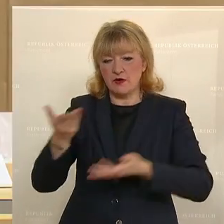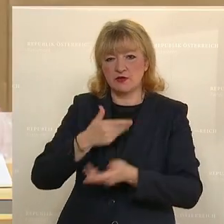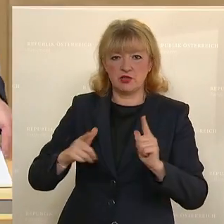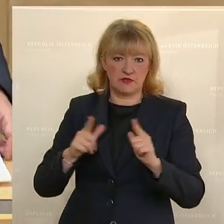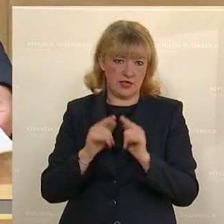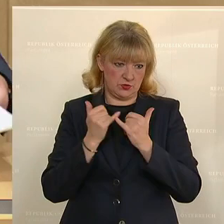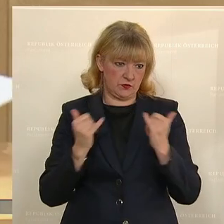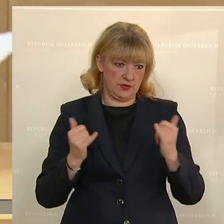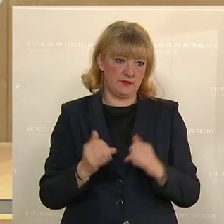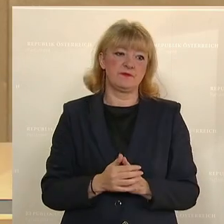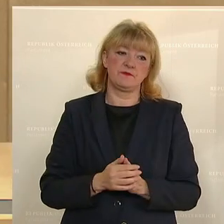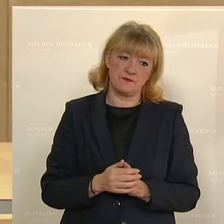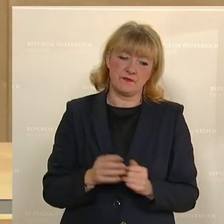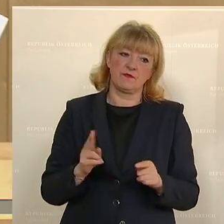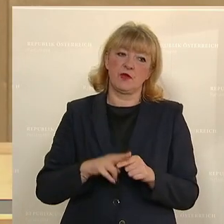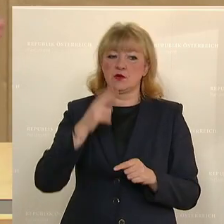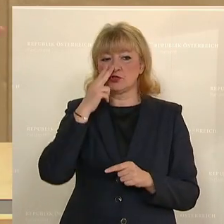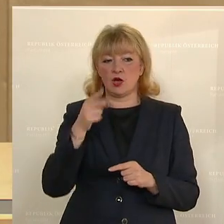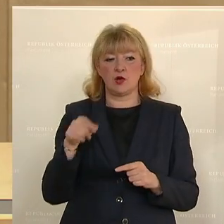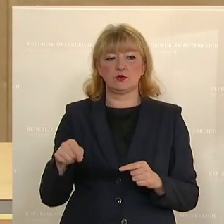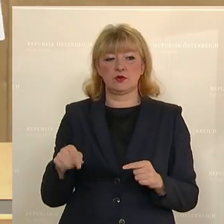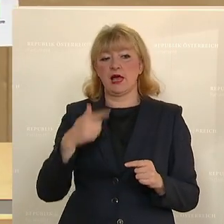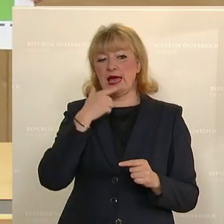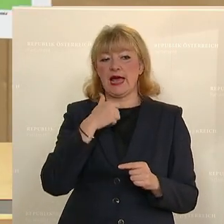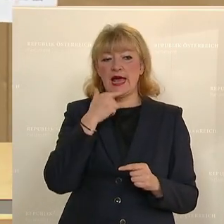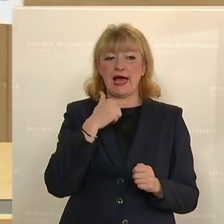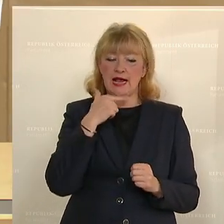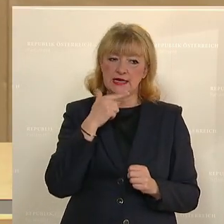Wirtschaftsleistung anschaut. Und wenn man sich anschaut, was die